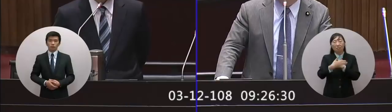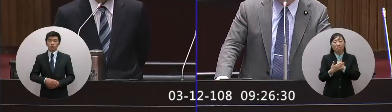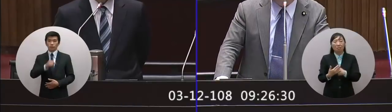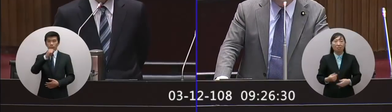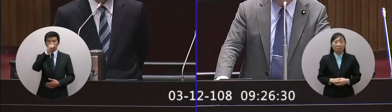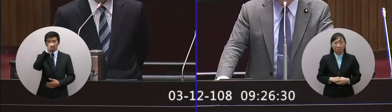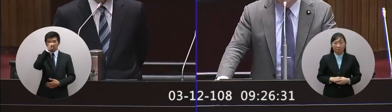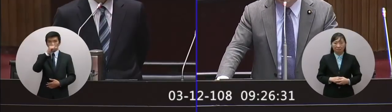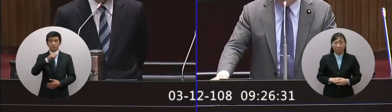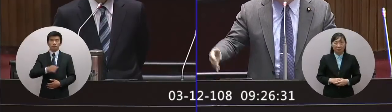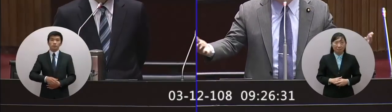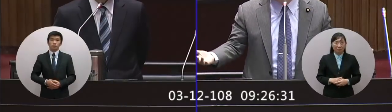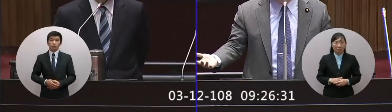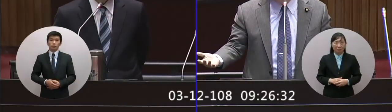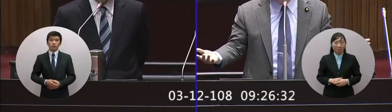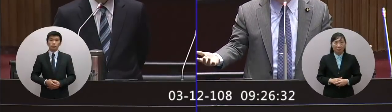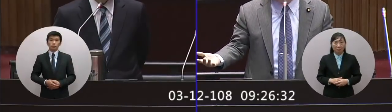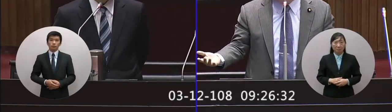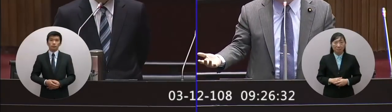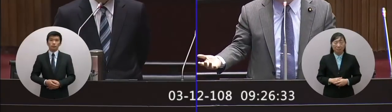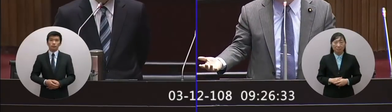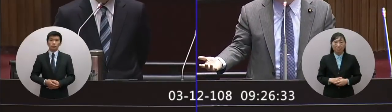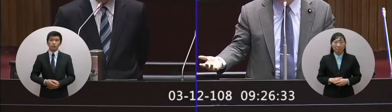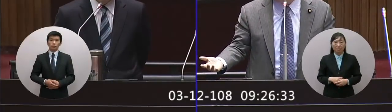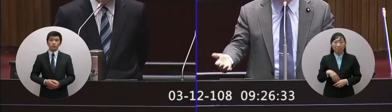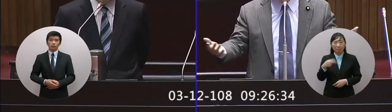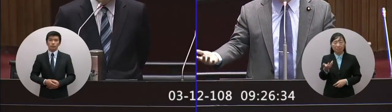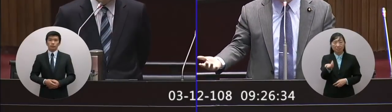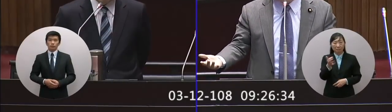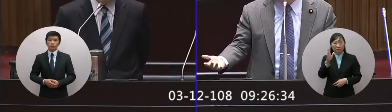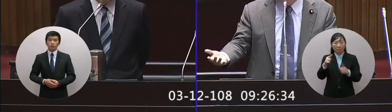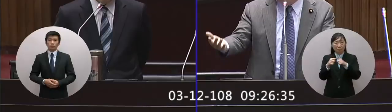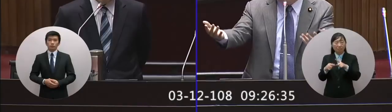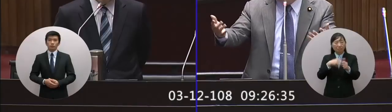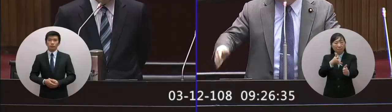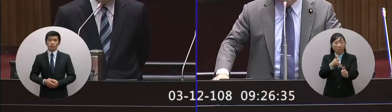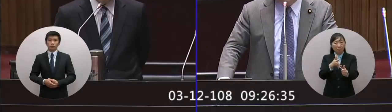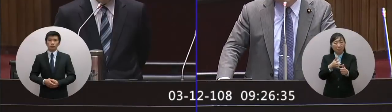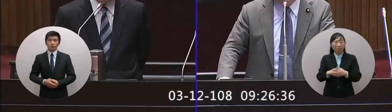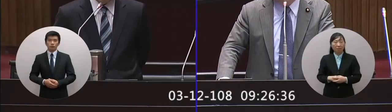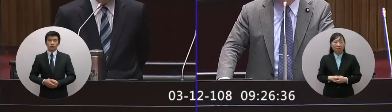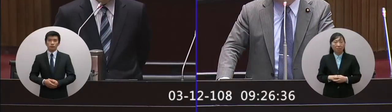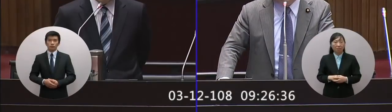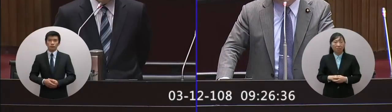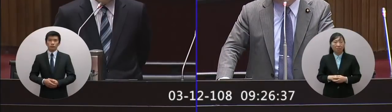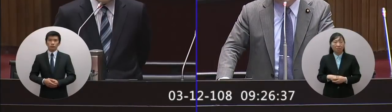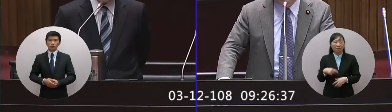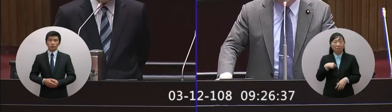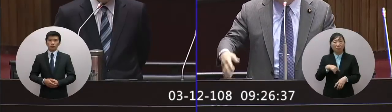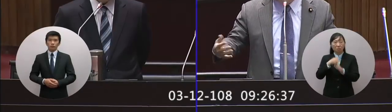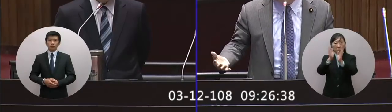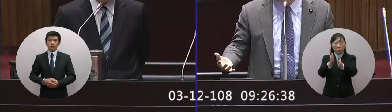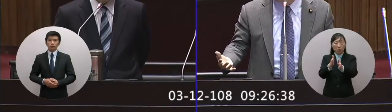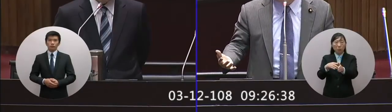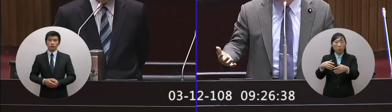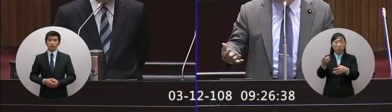好， 另外刚刚前面的同仁质询，我是觉得逻辑责怪我们的部会首长是没有道理，